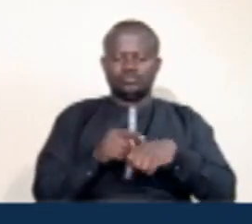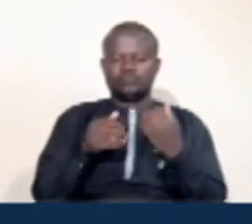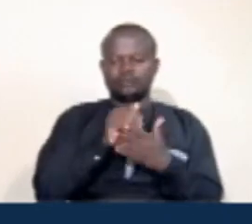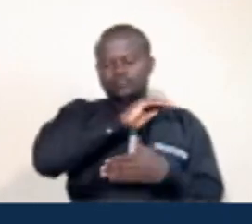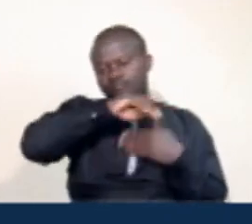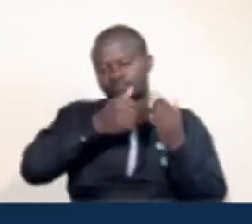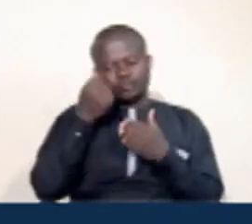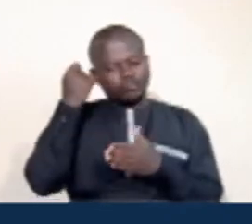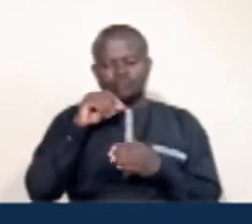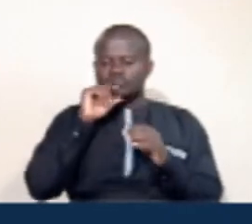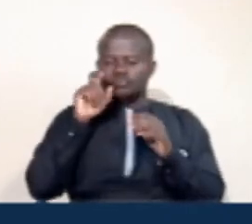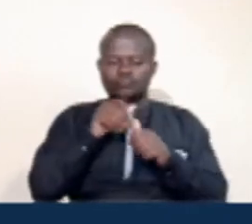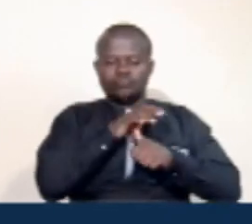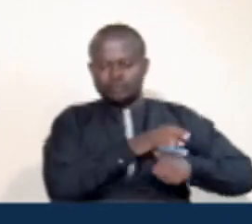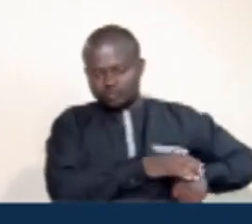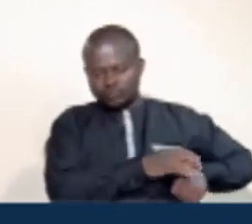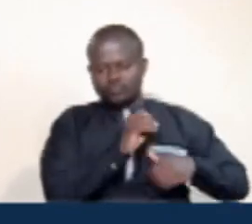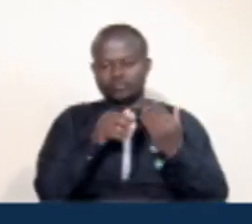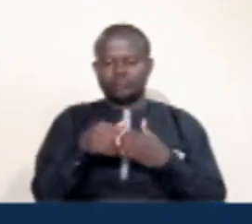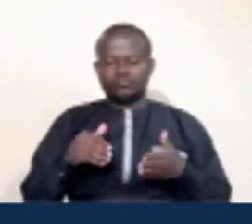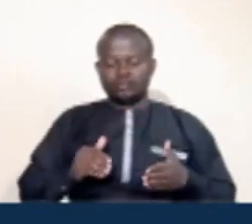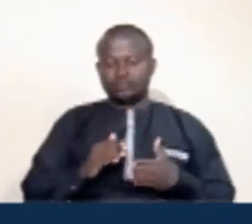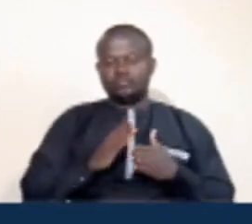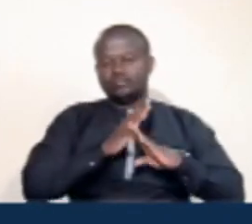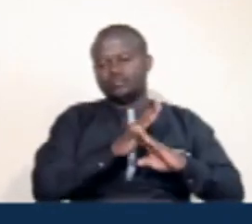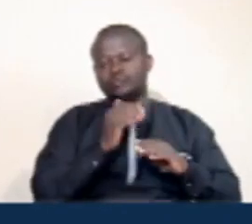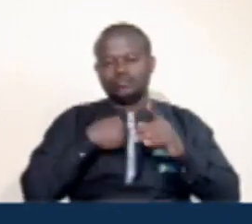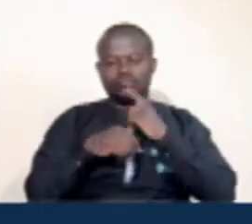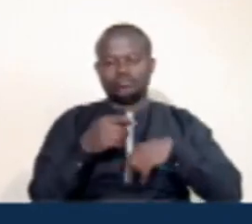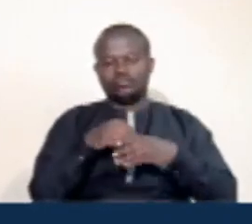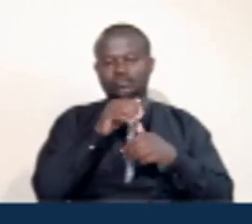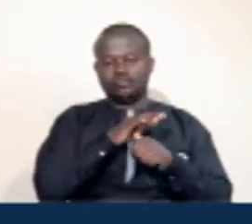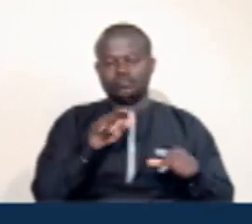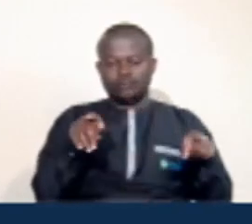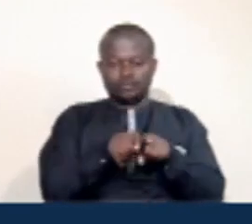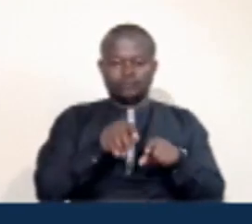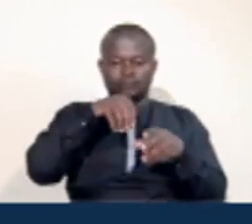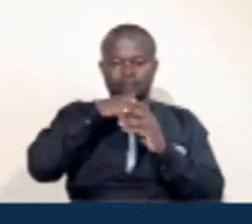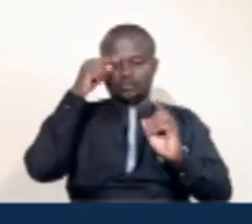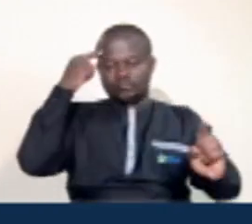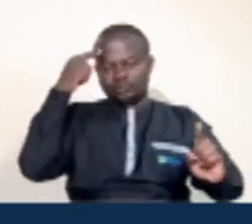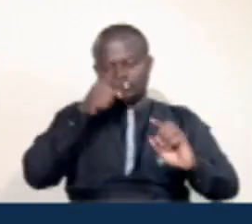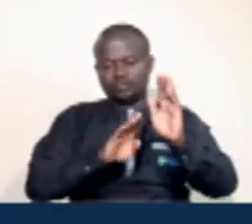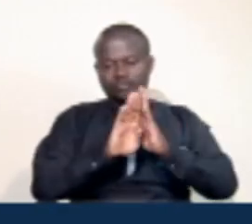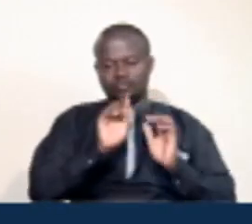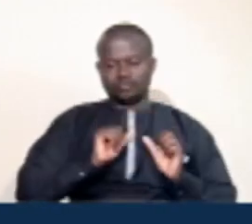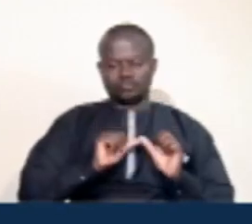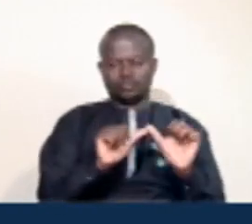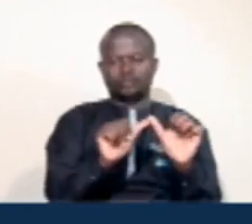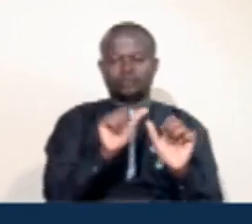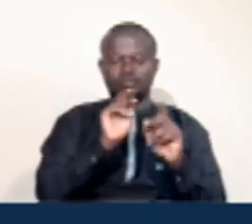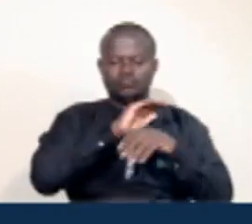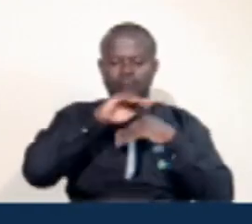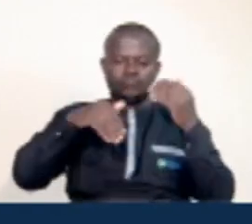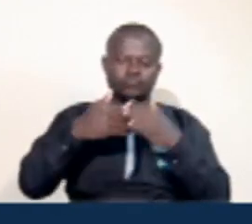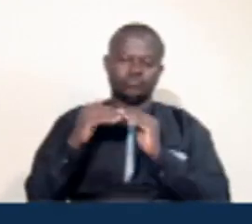wese akumva ko atagomba guheza cyangwa guhakata abafite ubumuga bw'uruhu. Nk'uko kandi bikubiye mu ntego z'iterambere rirambye, abantu